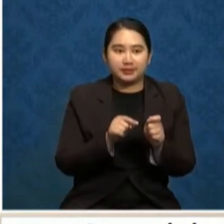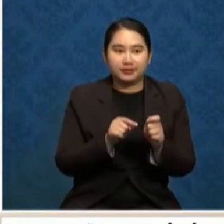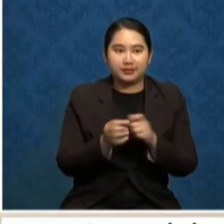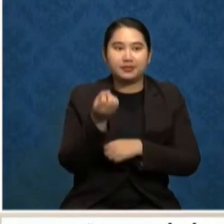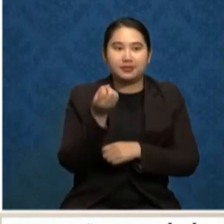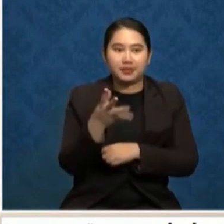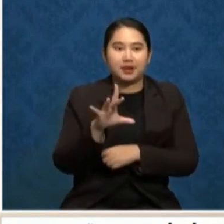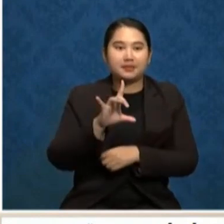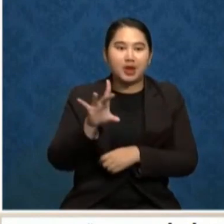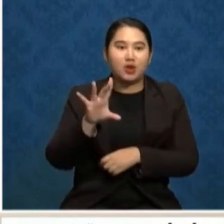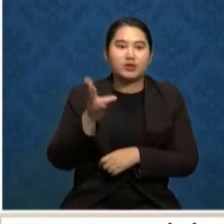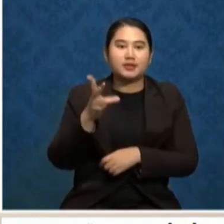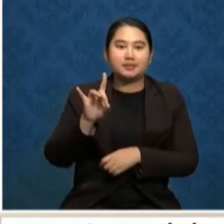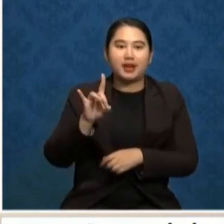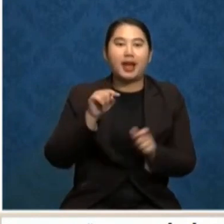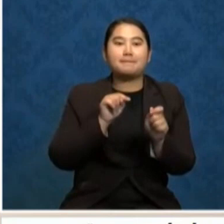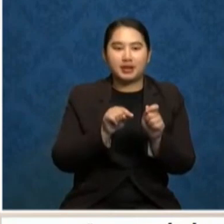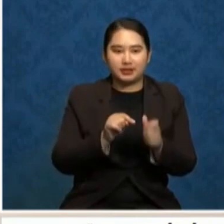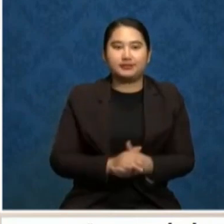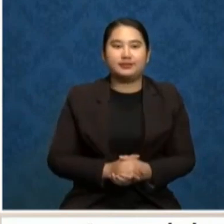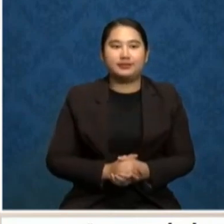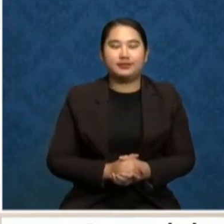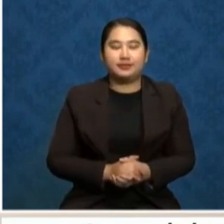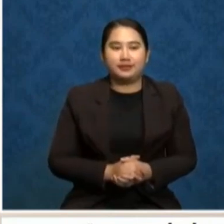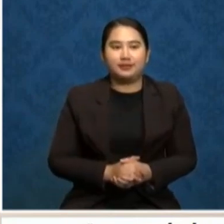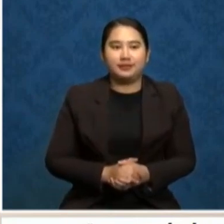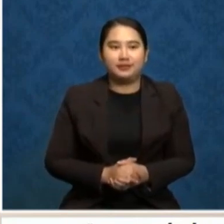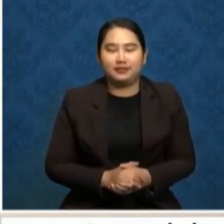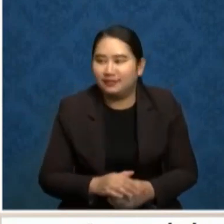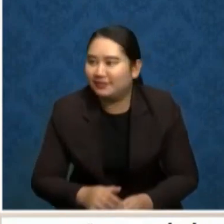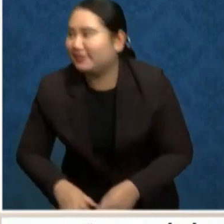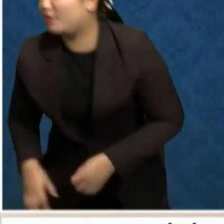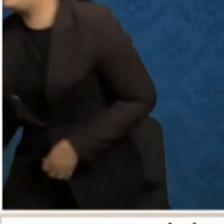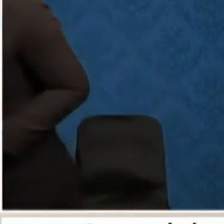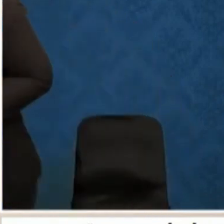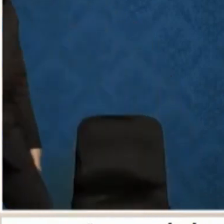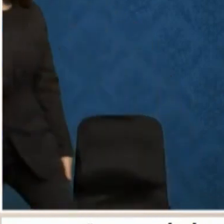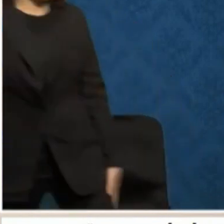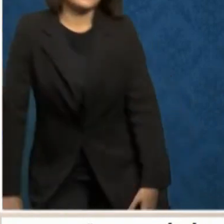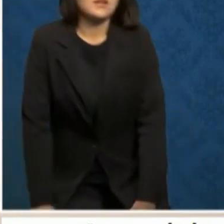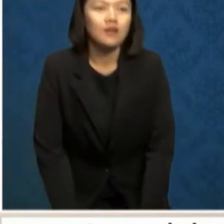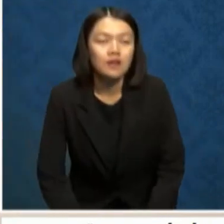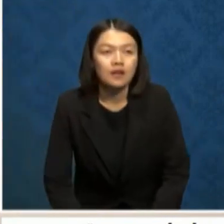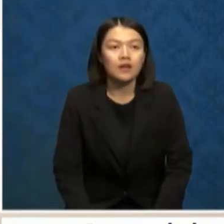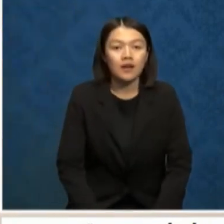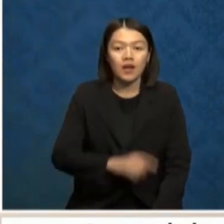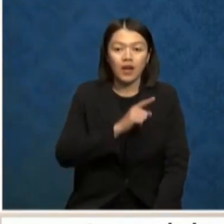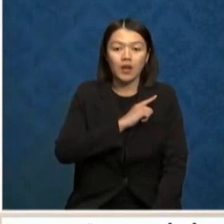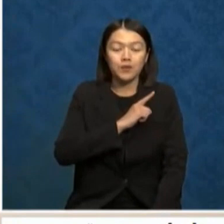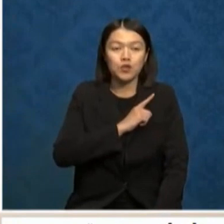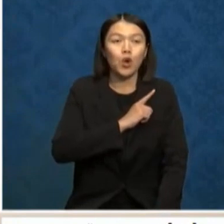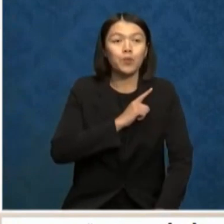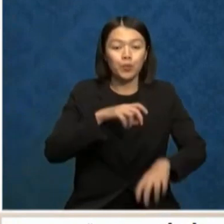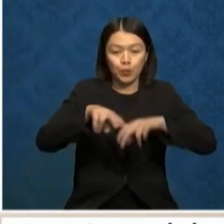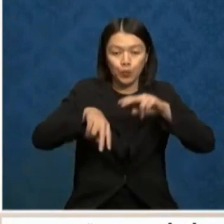ง878อำเภอค่ะโดยมีหน้าที่หลักเป็นการสื่อสารในการขับเคลื่อนนโยบาย